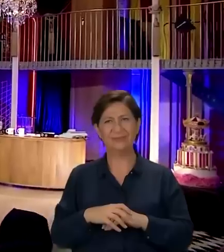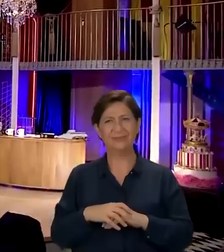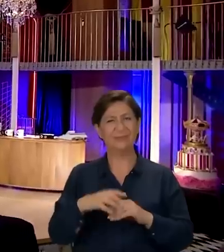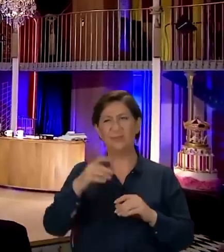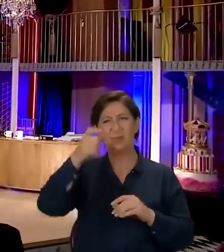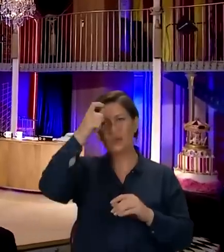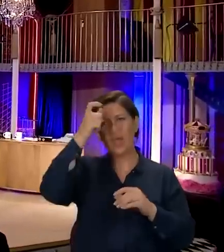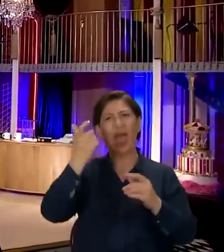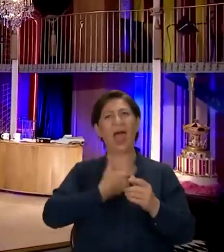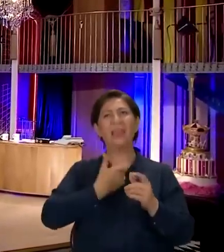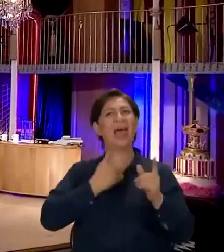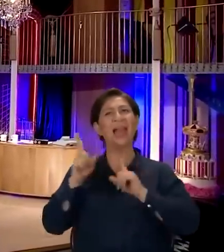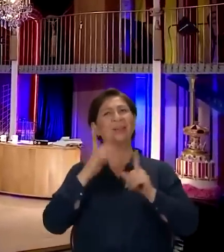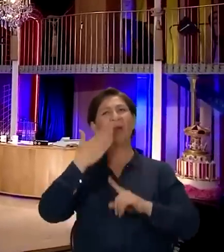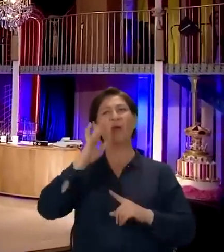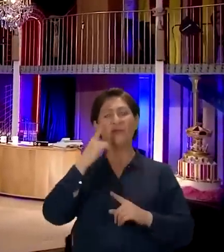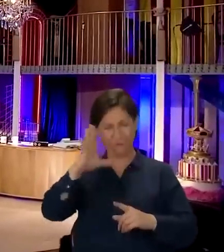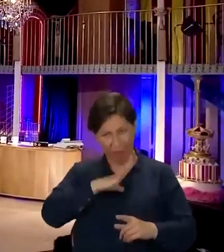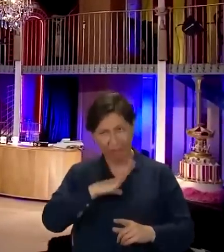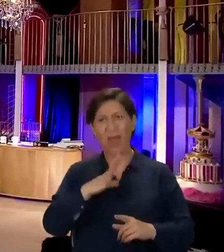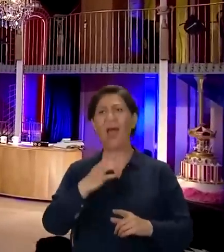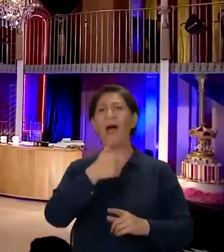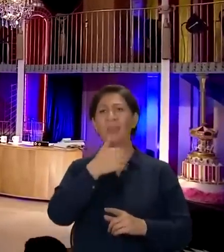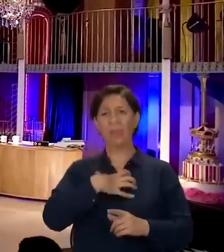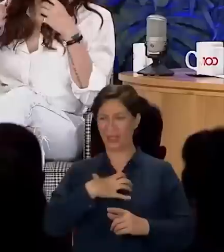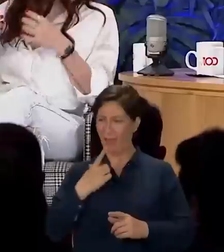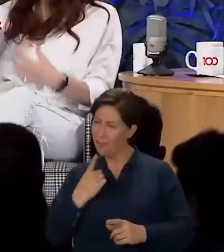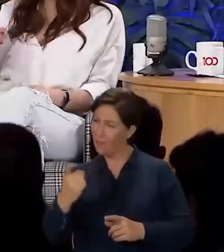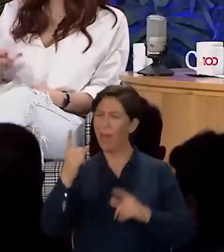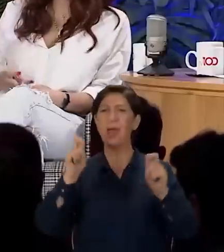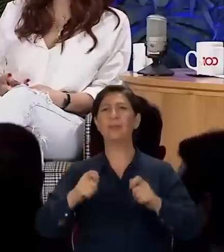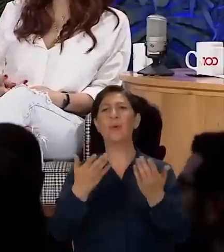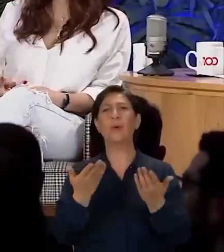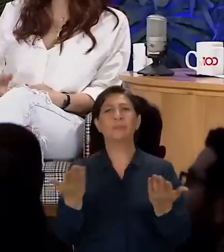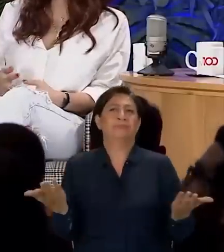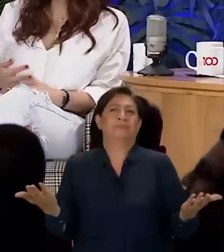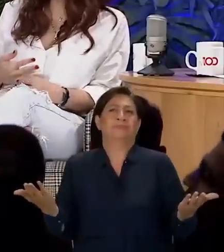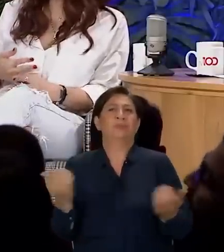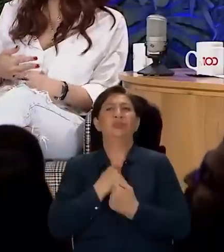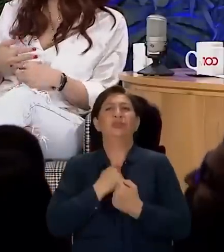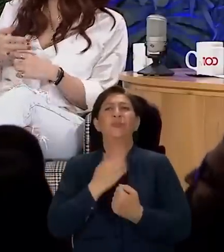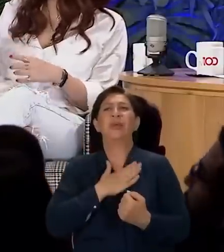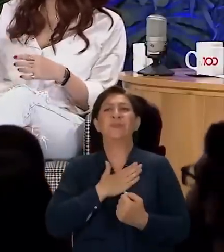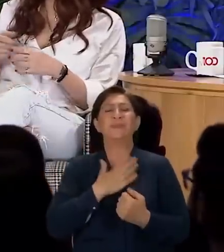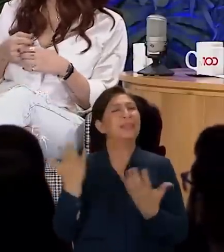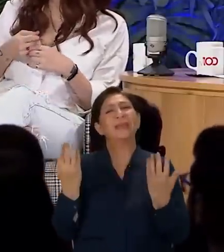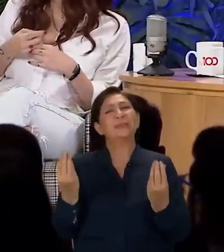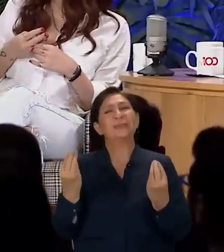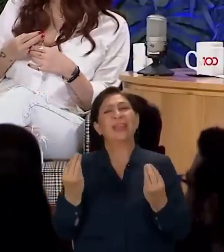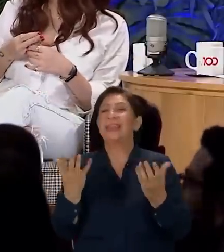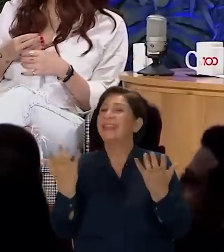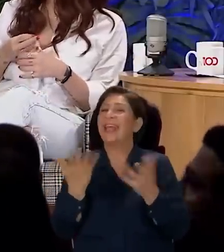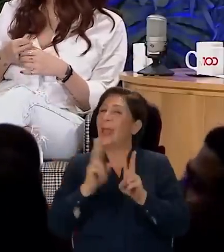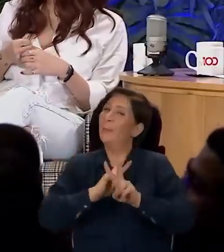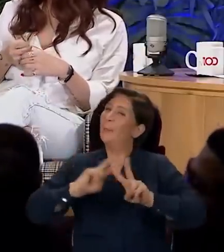Ülkede adalet yok deniliyor. Nerede adalet yok? Var. Adam kendini ihbar ediyor ya. Ah canım benim. Ah şey ne ya. Güzel, ne